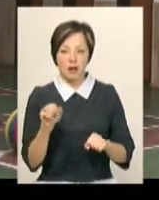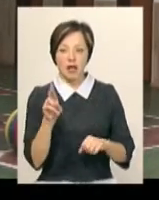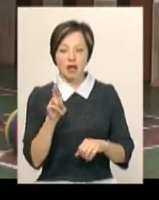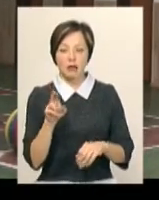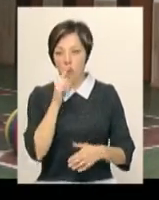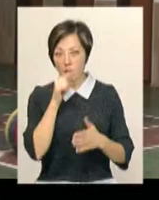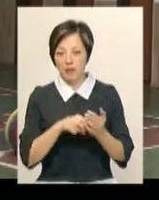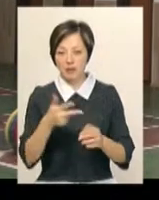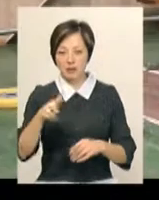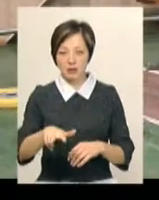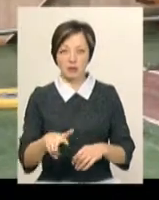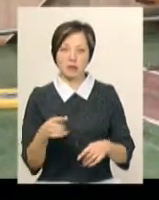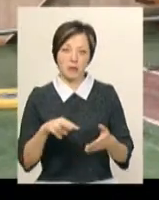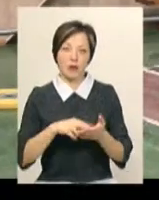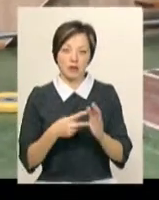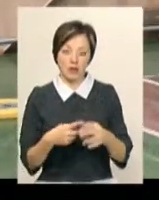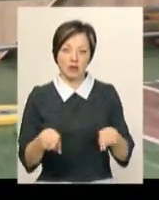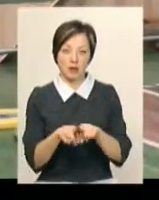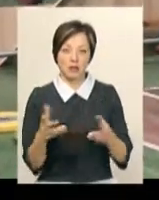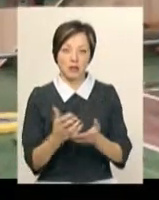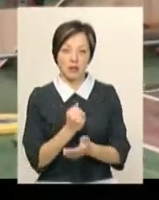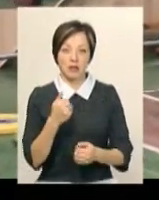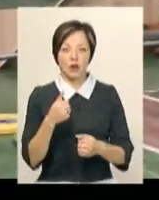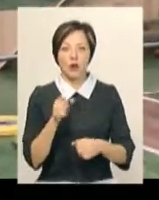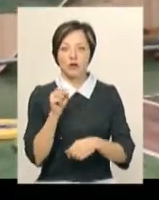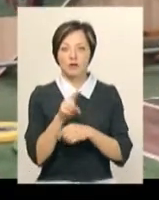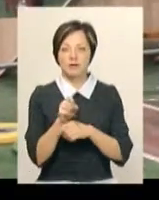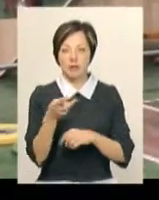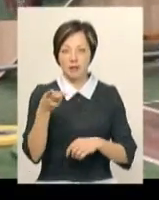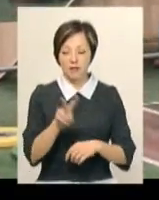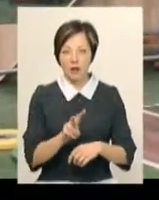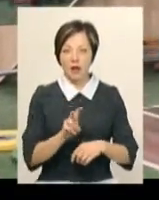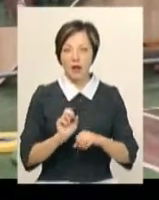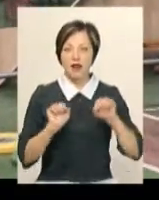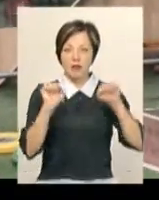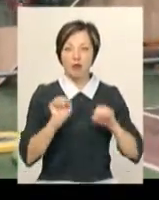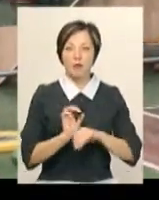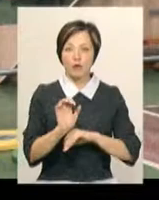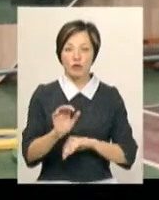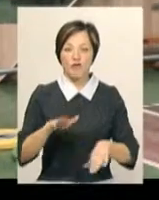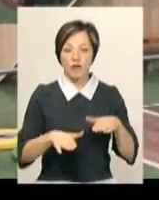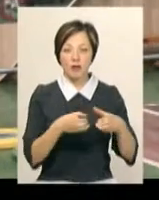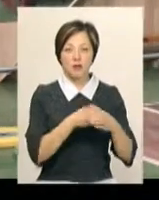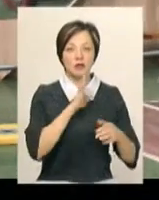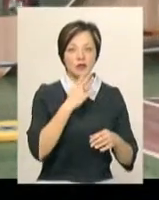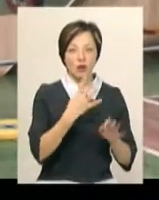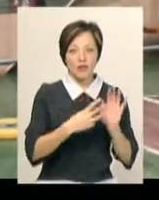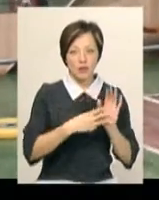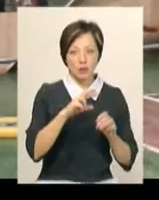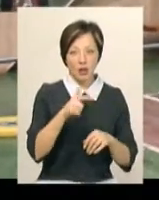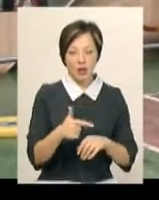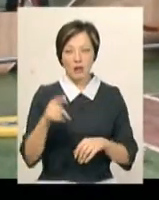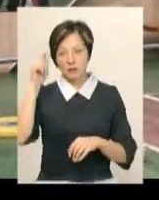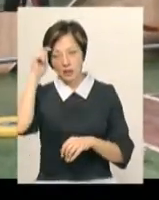як планували, так воно і сталося. На змаганнях учасники виконують дві вправи – ривок та поштовх. Ангеліна виступала в ваговій категорії 48